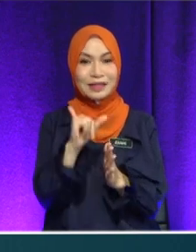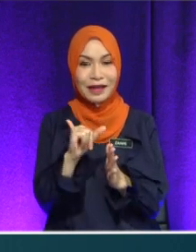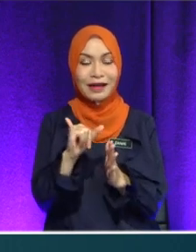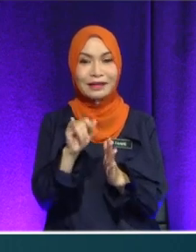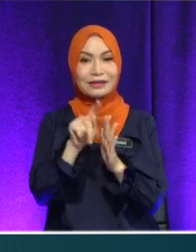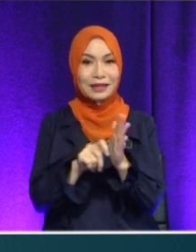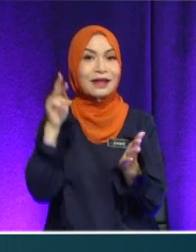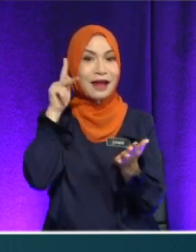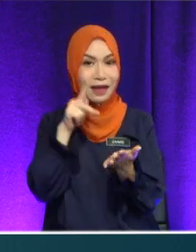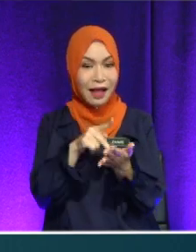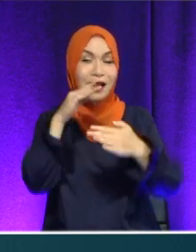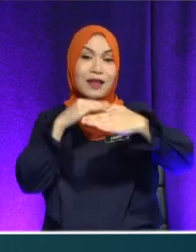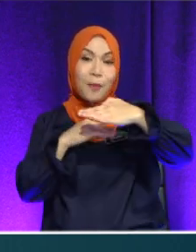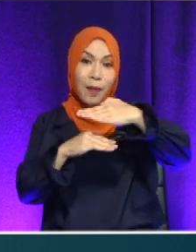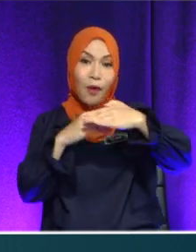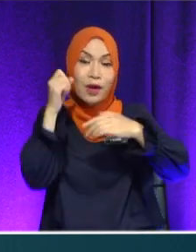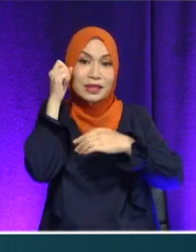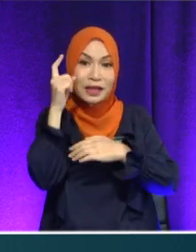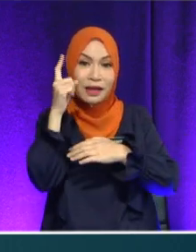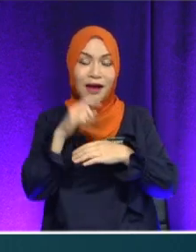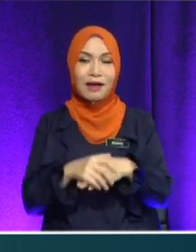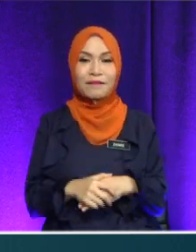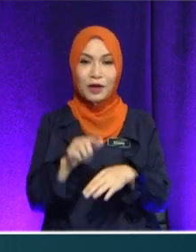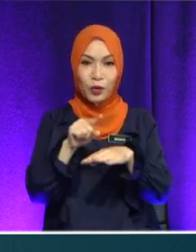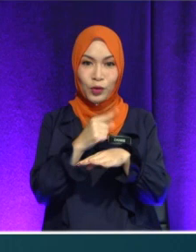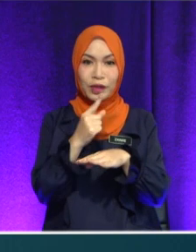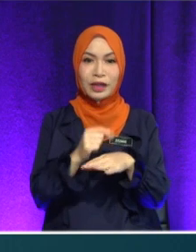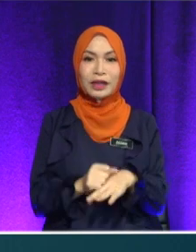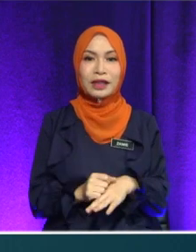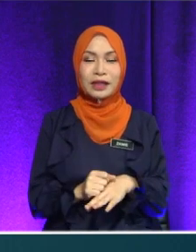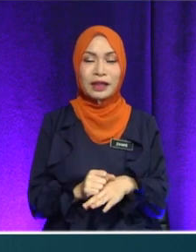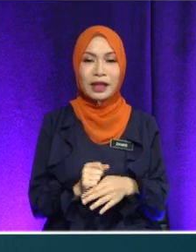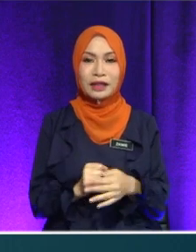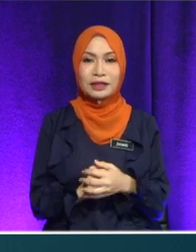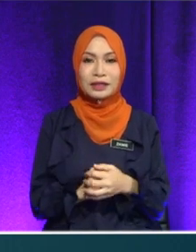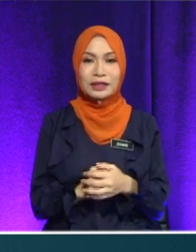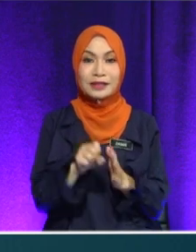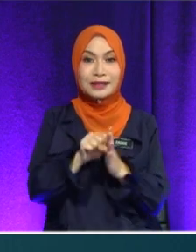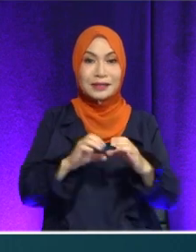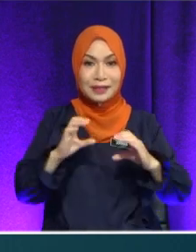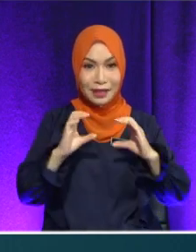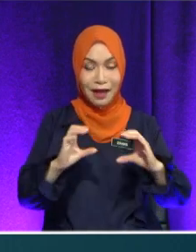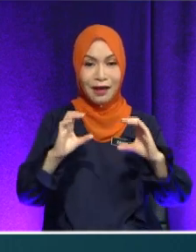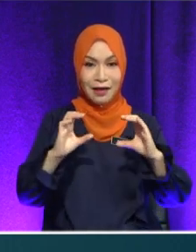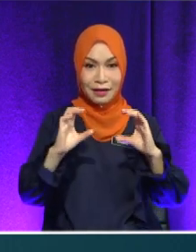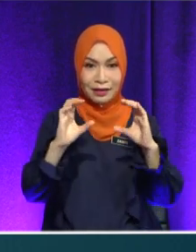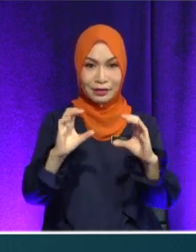karyanya adalah Luhan emosi sales spontan image yang dihasilkan seolah-olah sedang bergerak